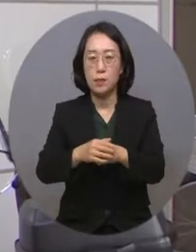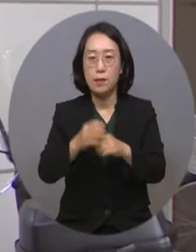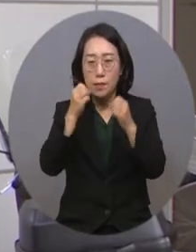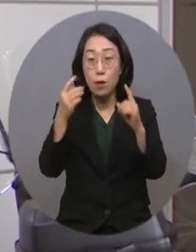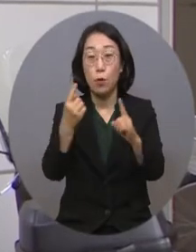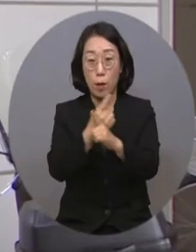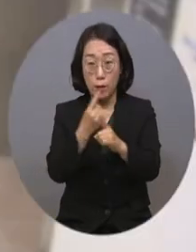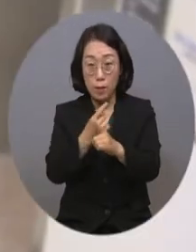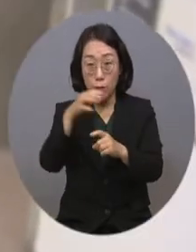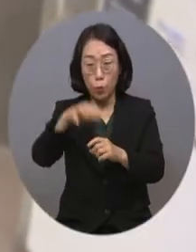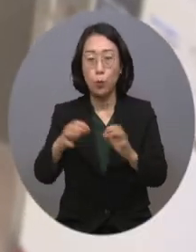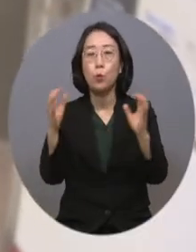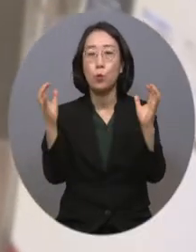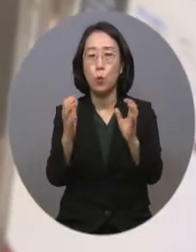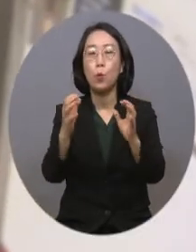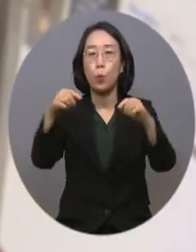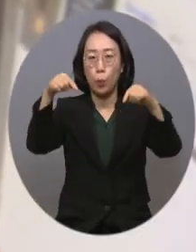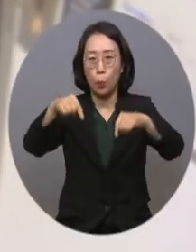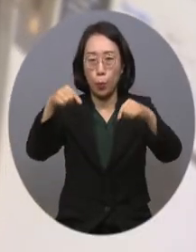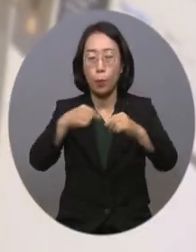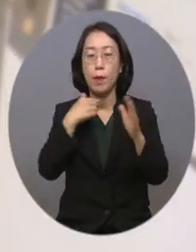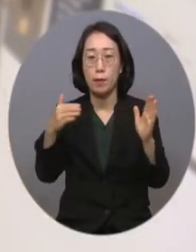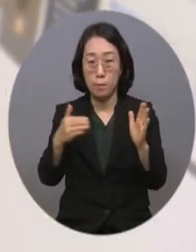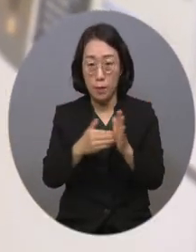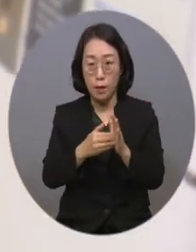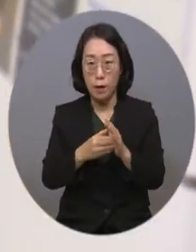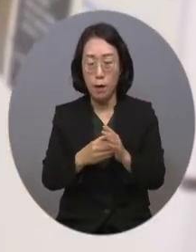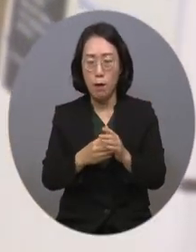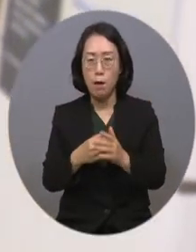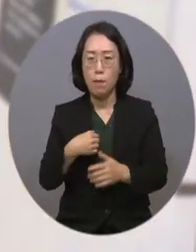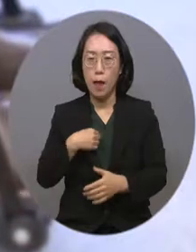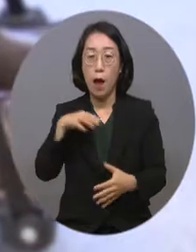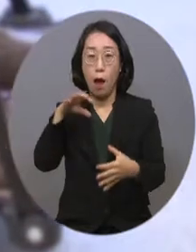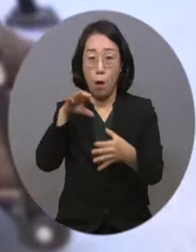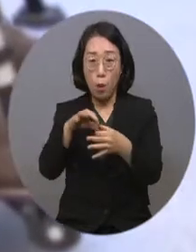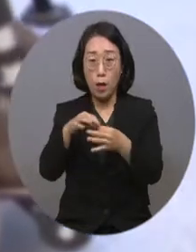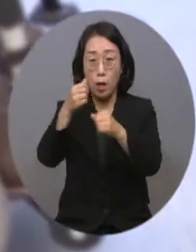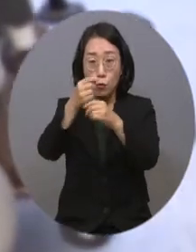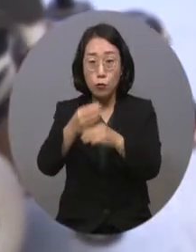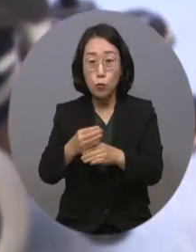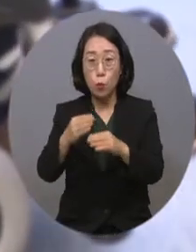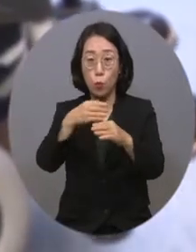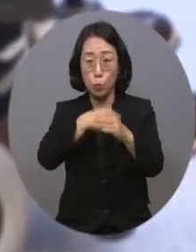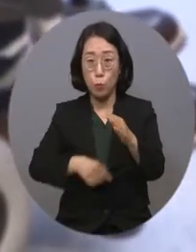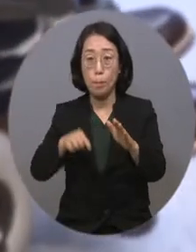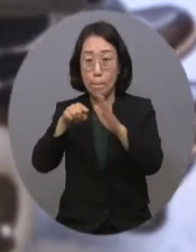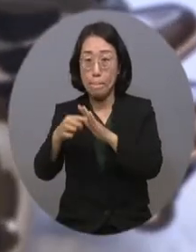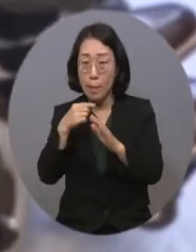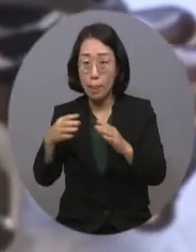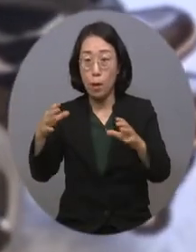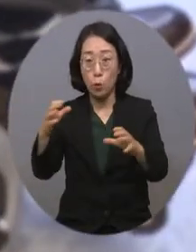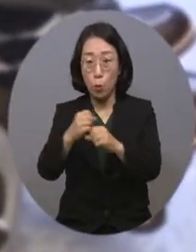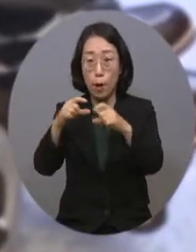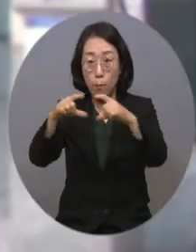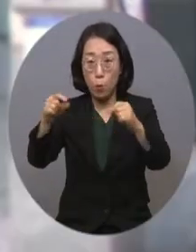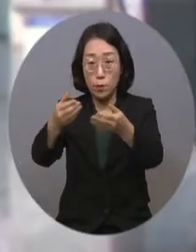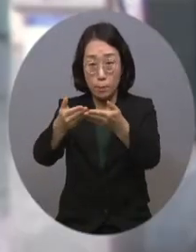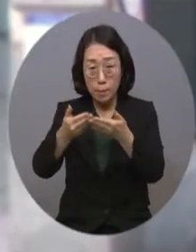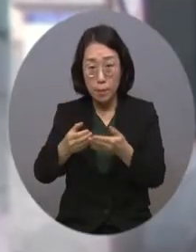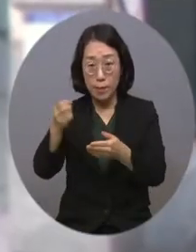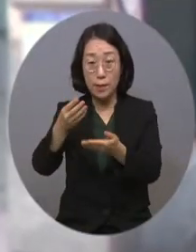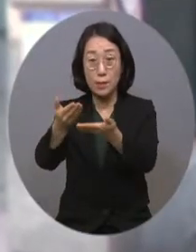했습니다 먼저 관해 주소지를 찾아 가야만 가능했던 장애인 통합 복지 카드 재발급 불편이